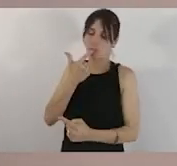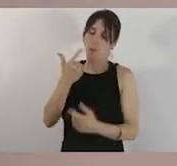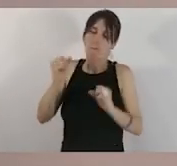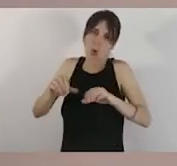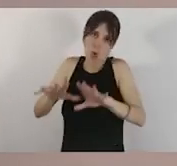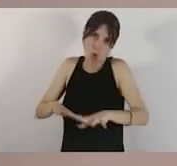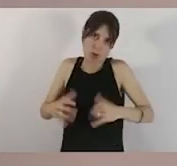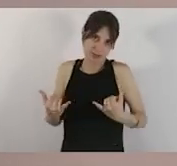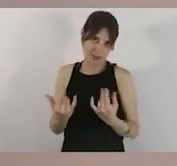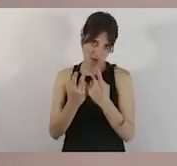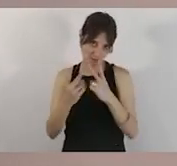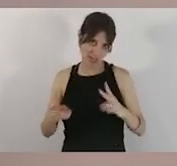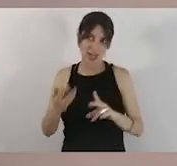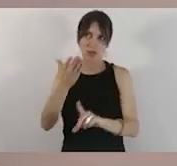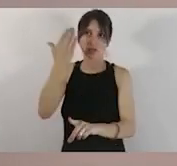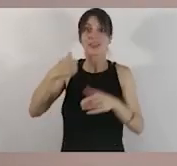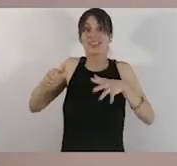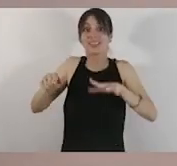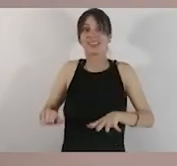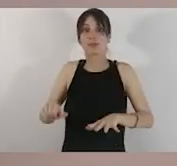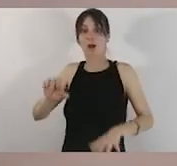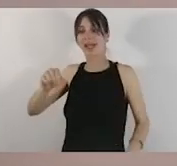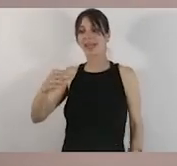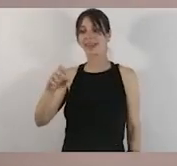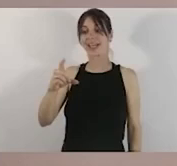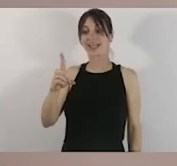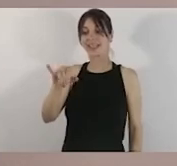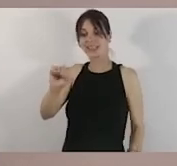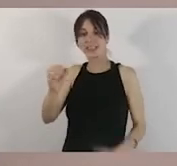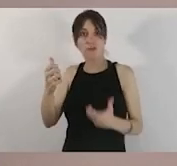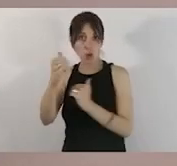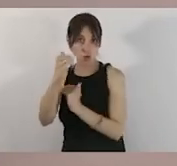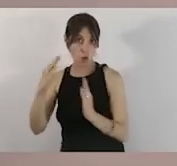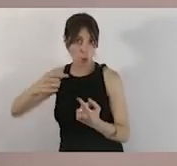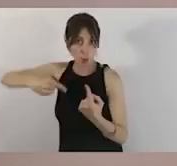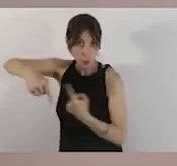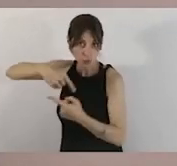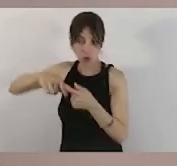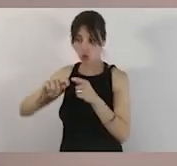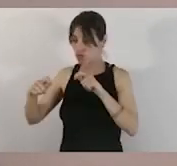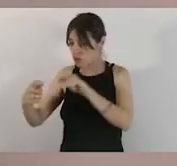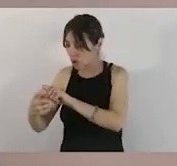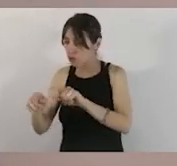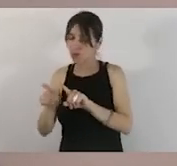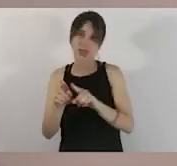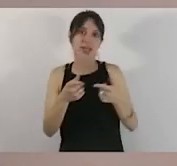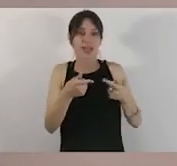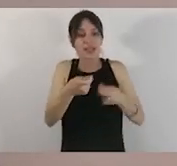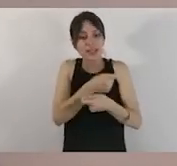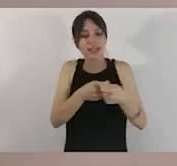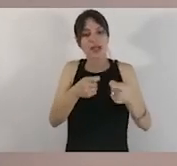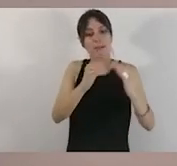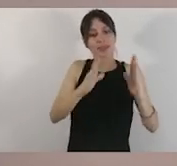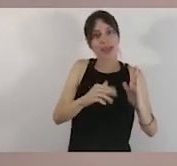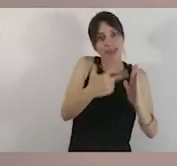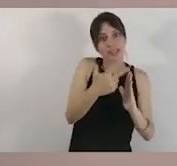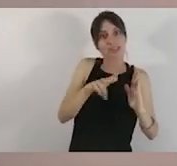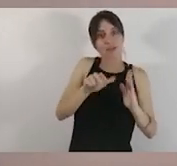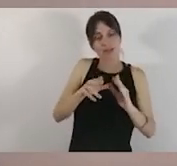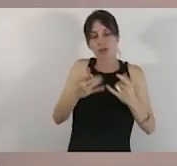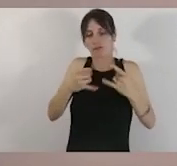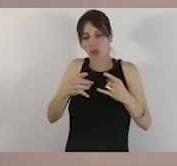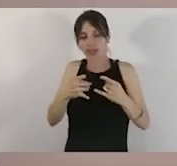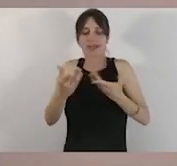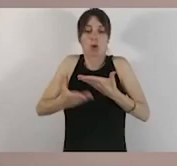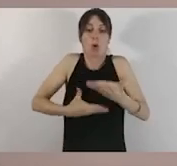Enedis change le compteur. Les marchés de Habitat 13 changeront les fenêtres, mais on touche au but. Je crois